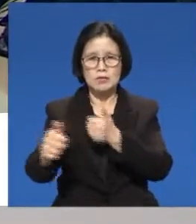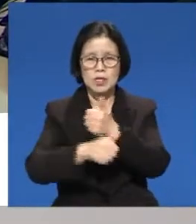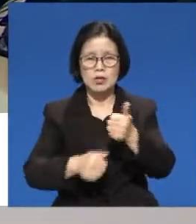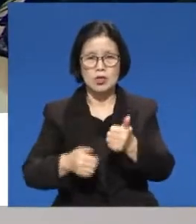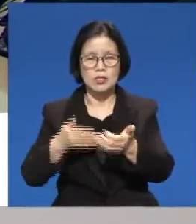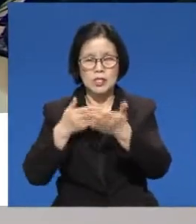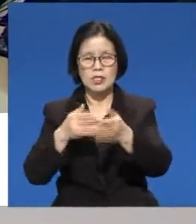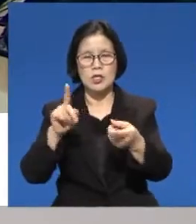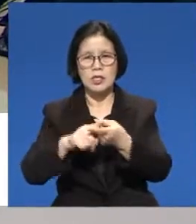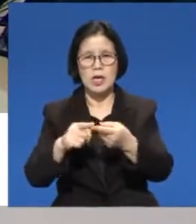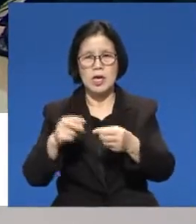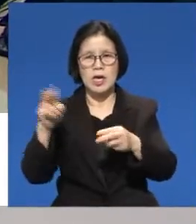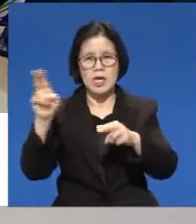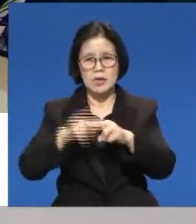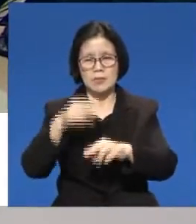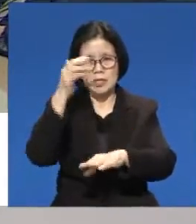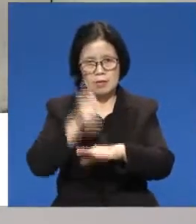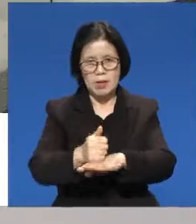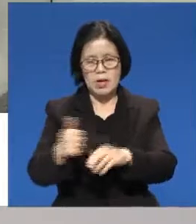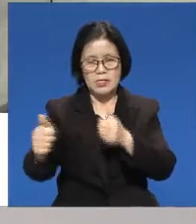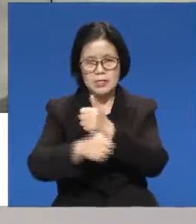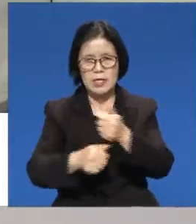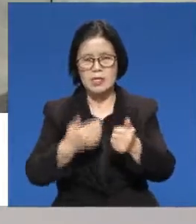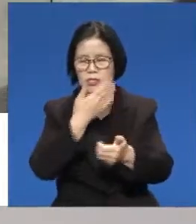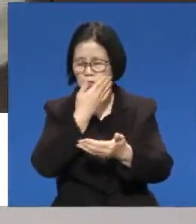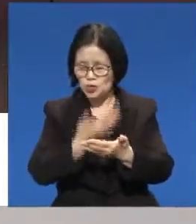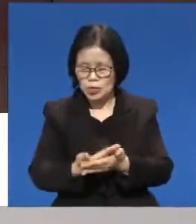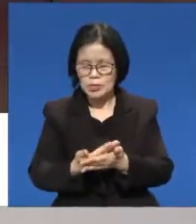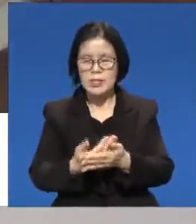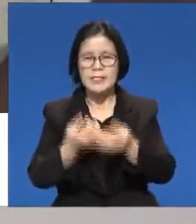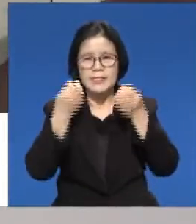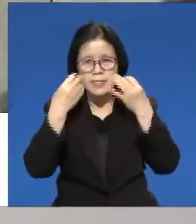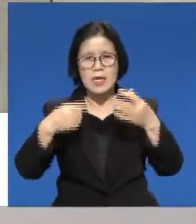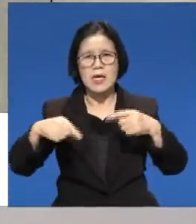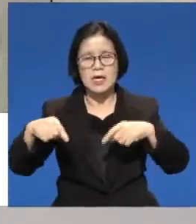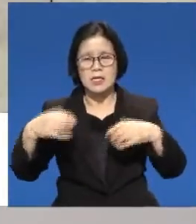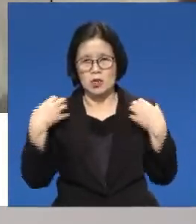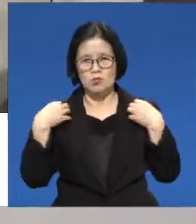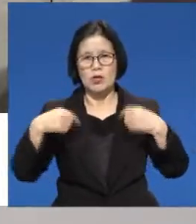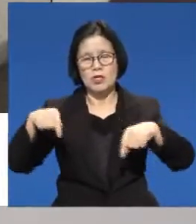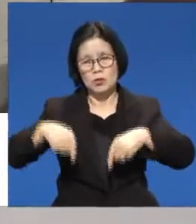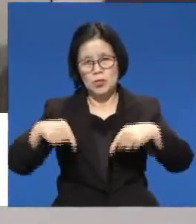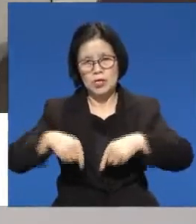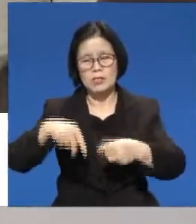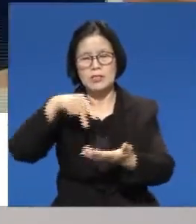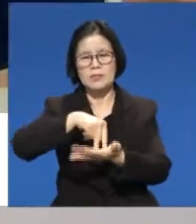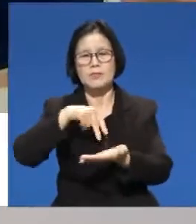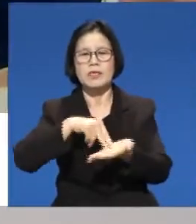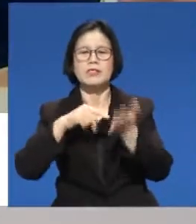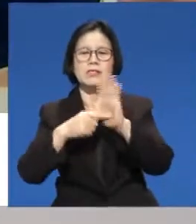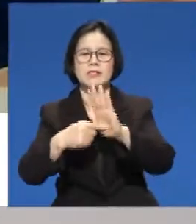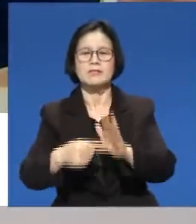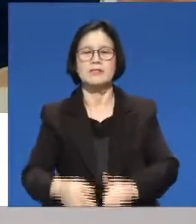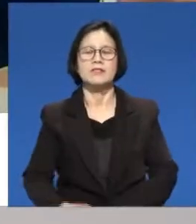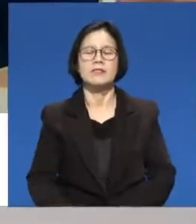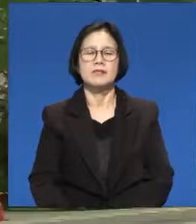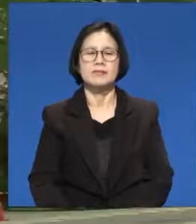인기 말이 인사는 신중을 기하고 새 정부와 협의해 한다는 입장을 했습니다 펴서 기자입니다